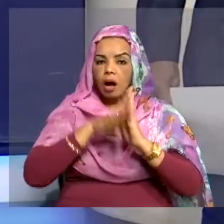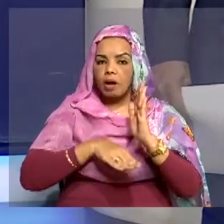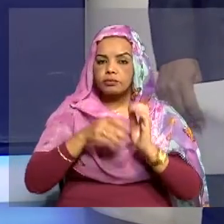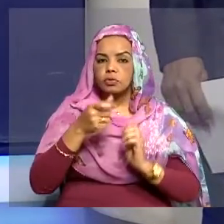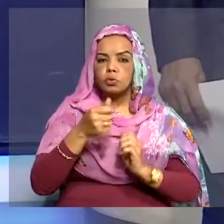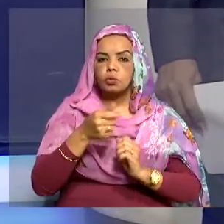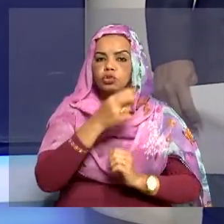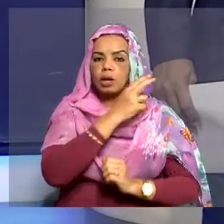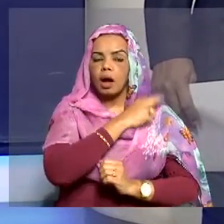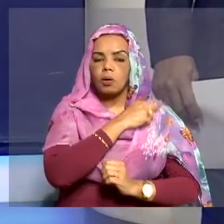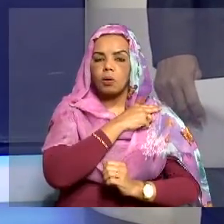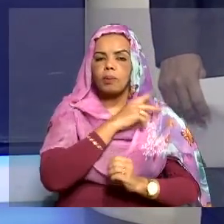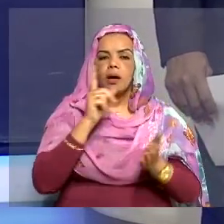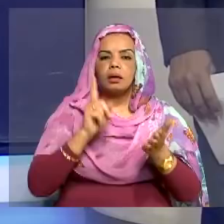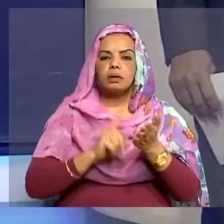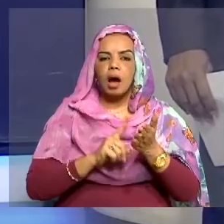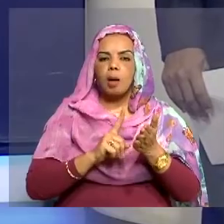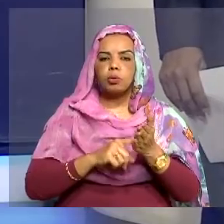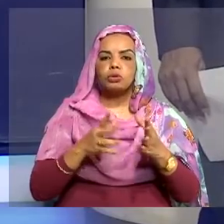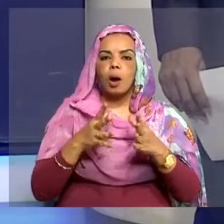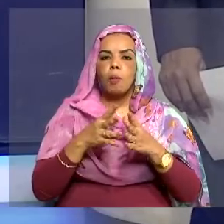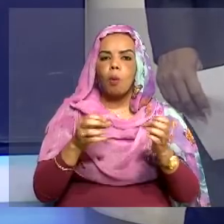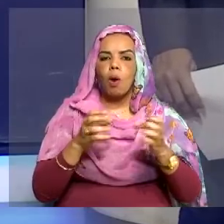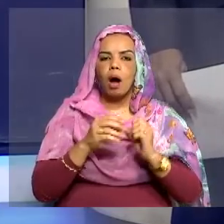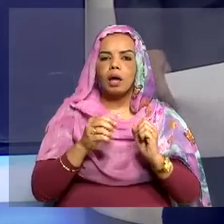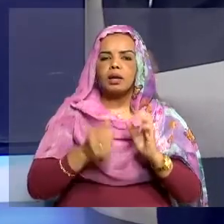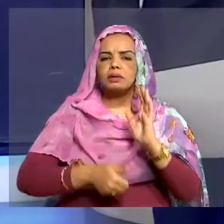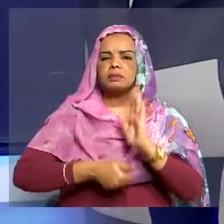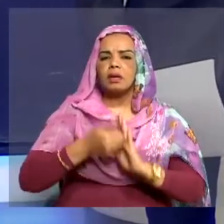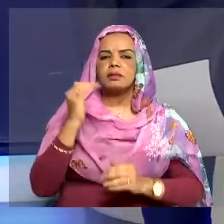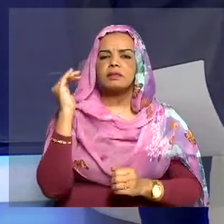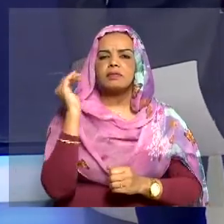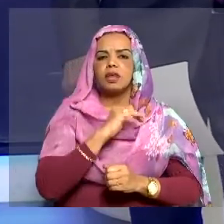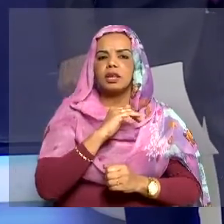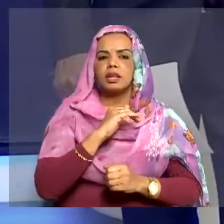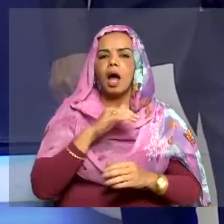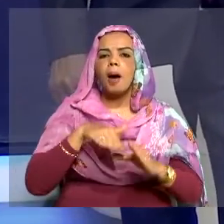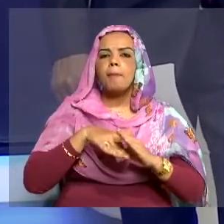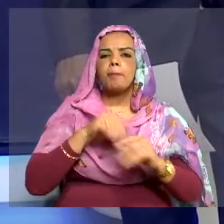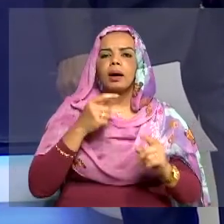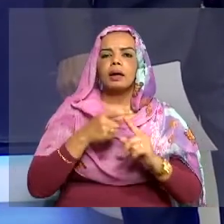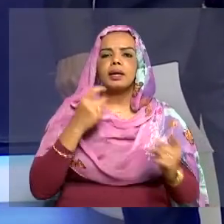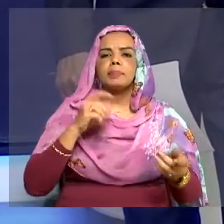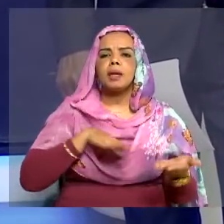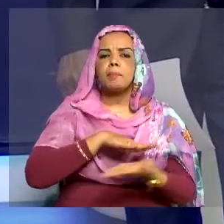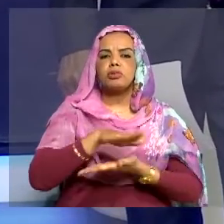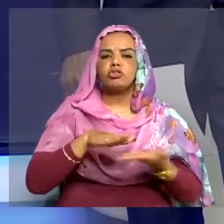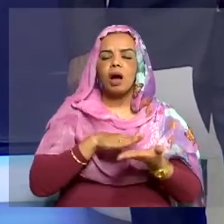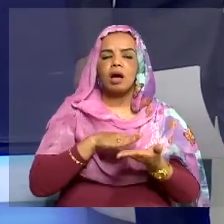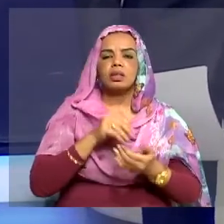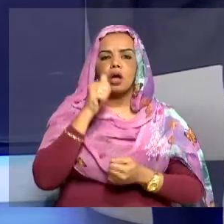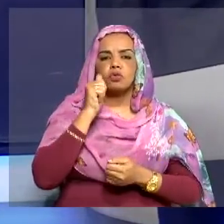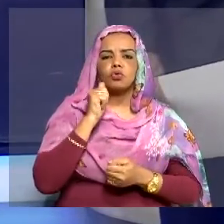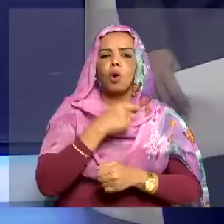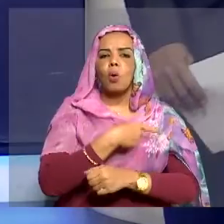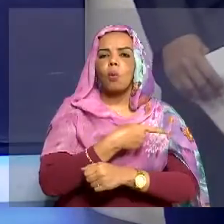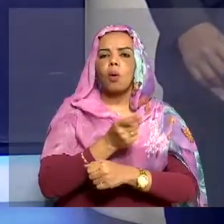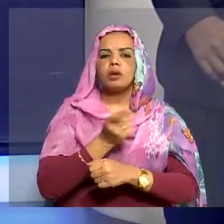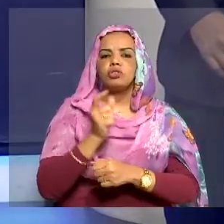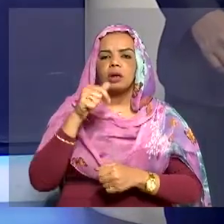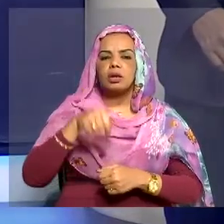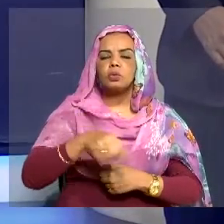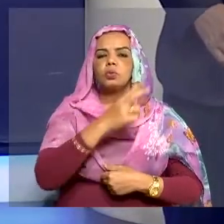الحكومي، فيجب إيجاد معالجات ناجعة توجد مخرجا لأزماتنا، وتعطي إشارة إلى أن